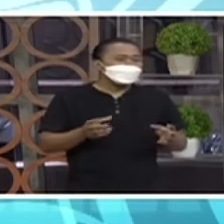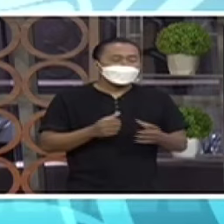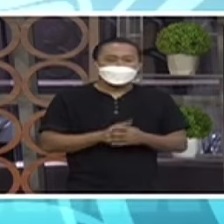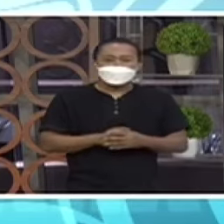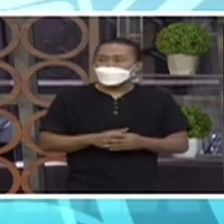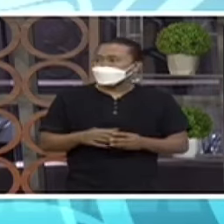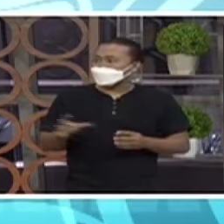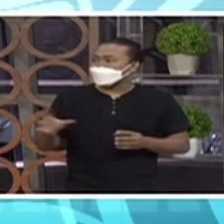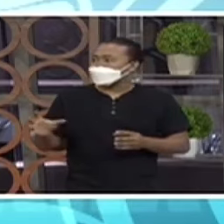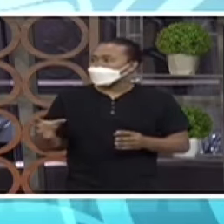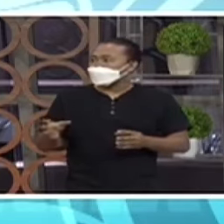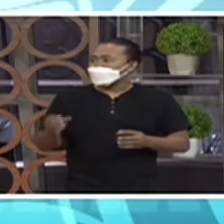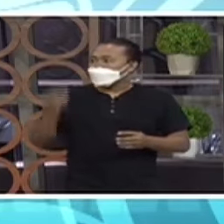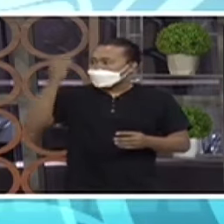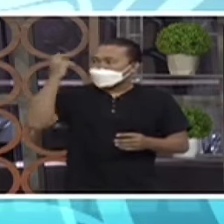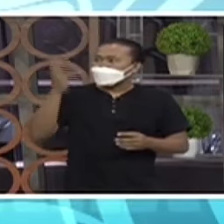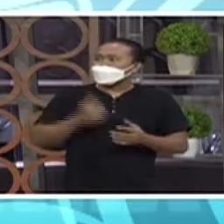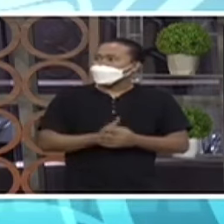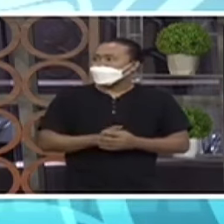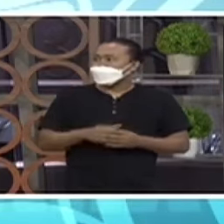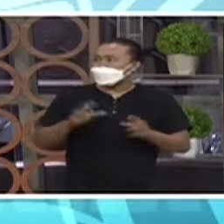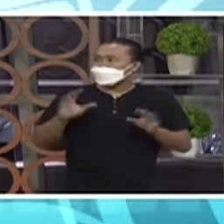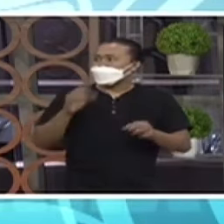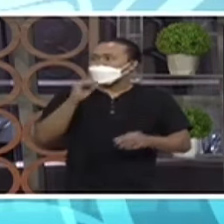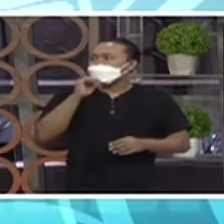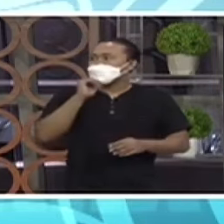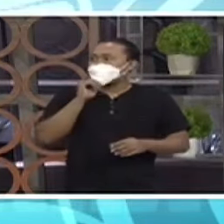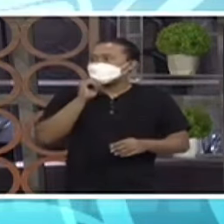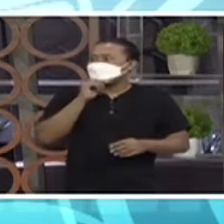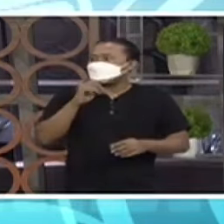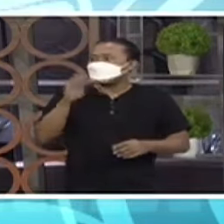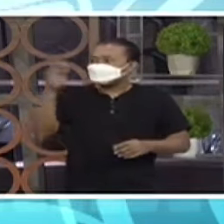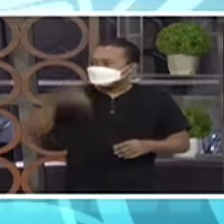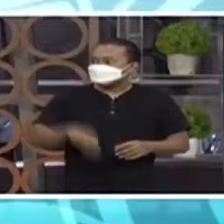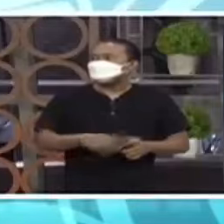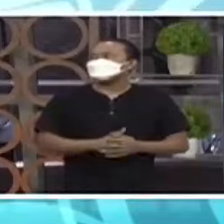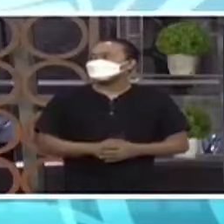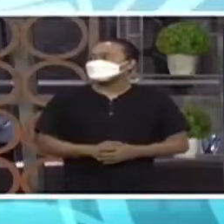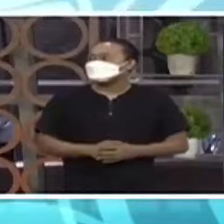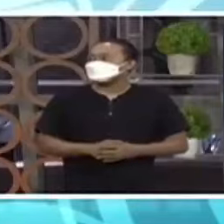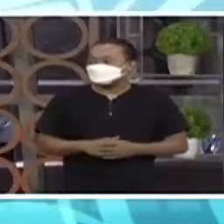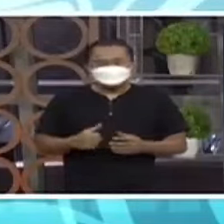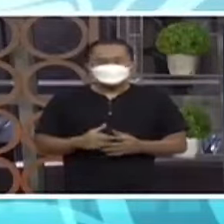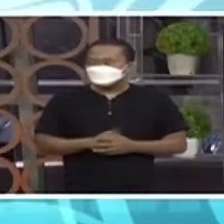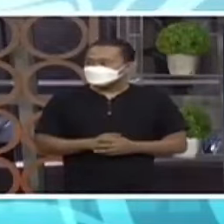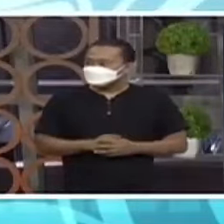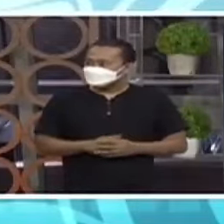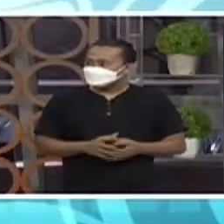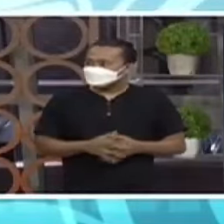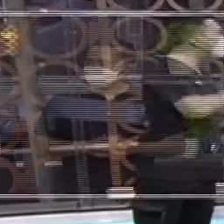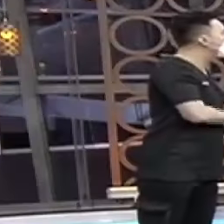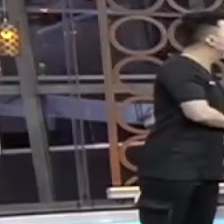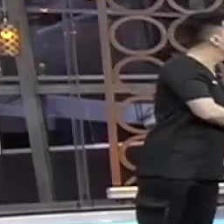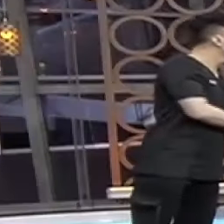pada nota Bene manusia itu kan memang e dari Tuhan sudah diberikan karunia memiliki energi dari lahir ya jadi pengertian